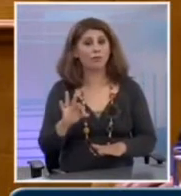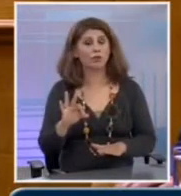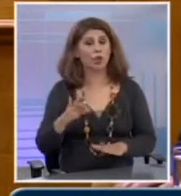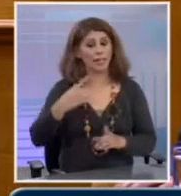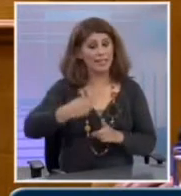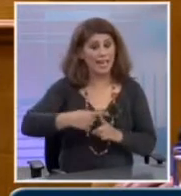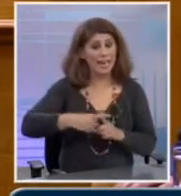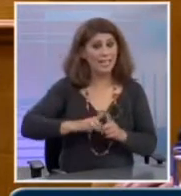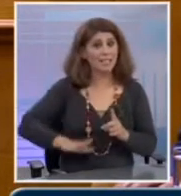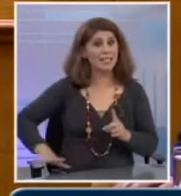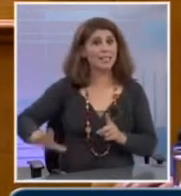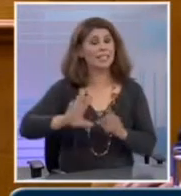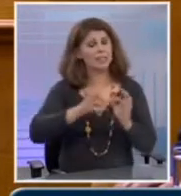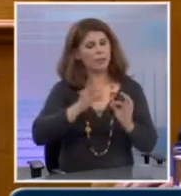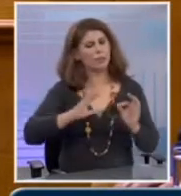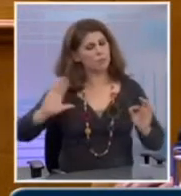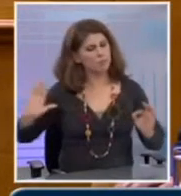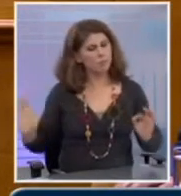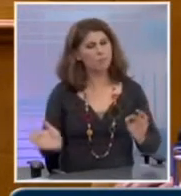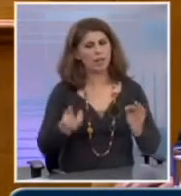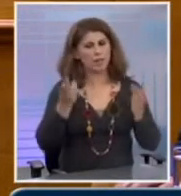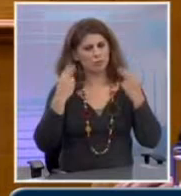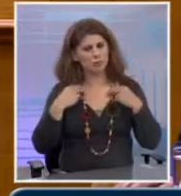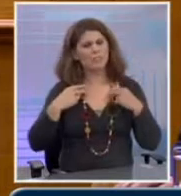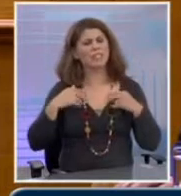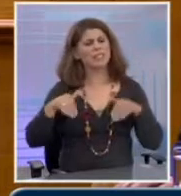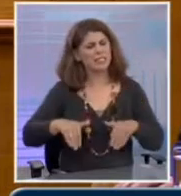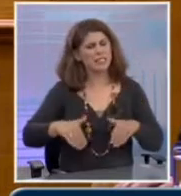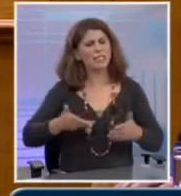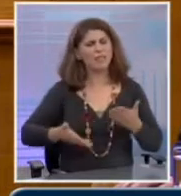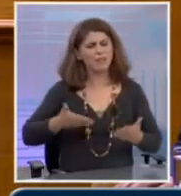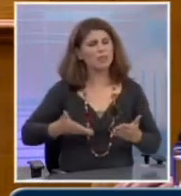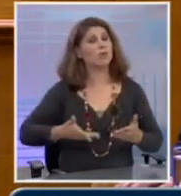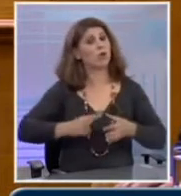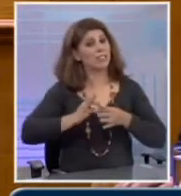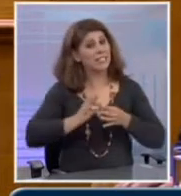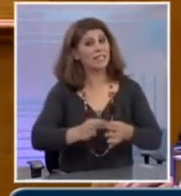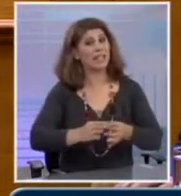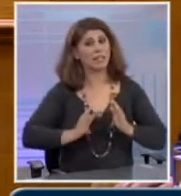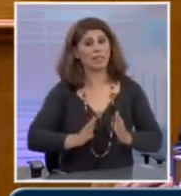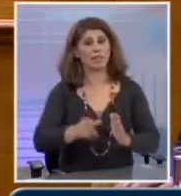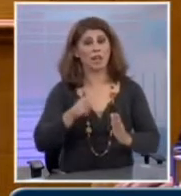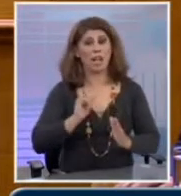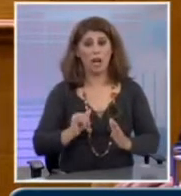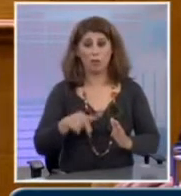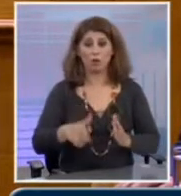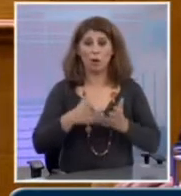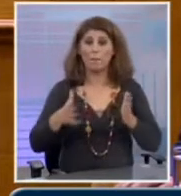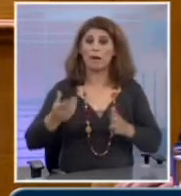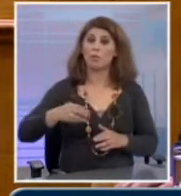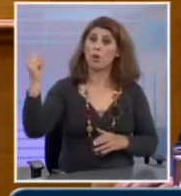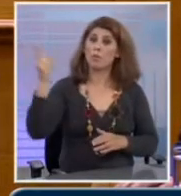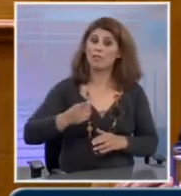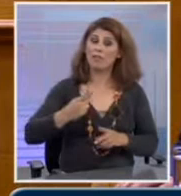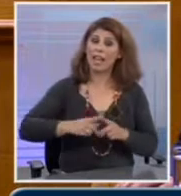Σεπτέμβριο είπε «Παρά το συμβιβασμό συνεχίστε». Και ακόμα και τώρα η μεγάλη πλειοψηφία του ελληνικού